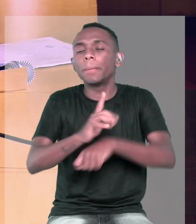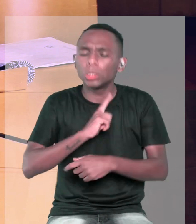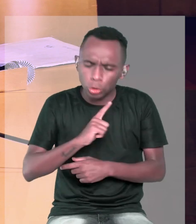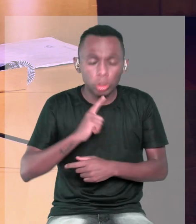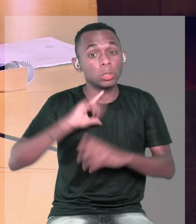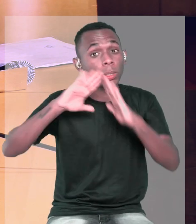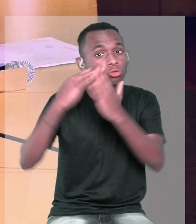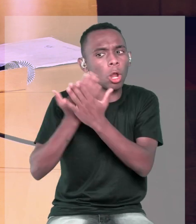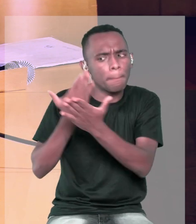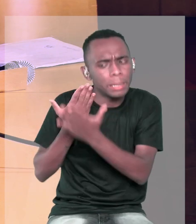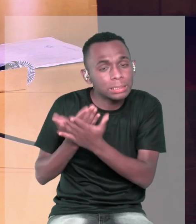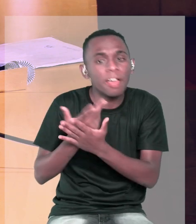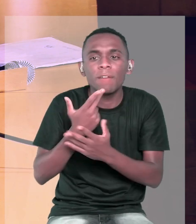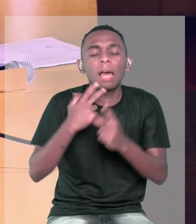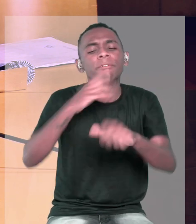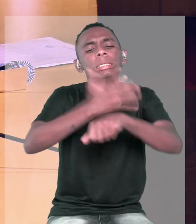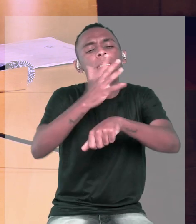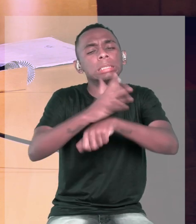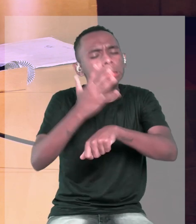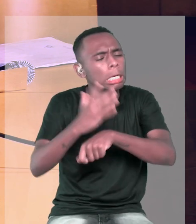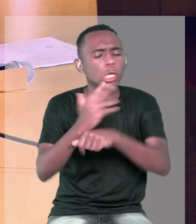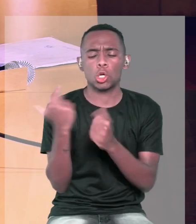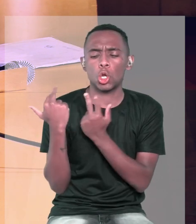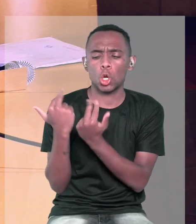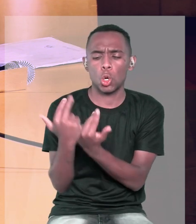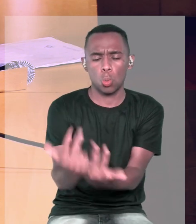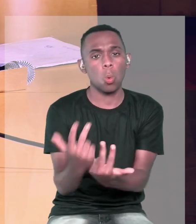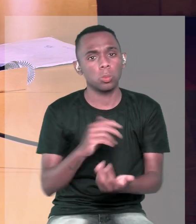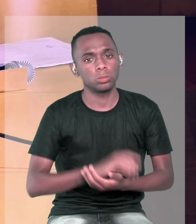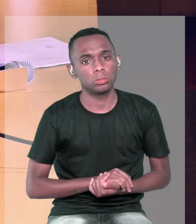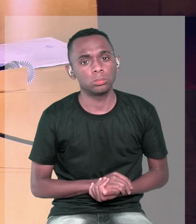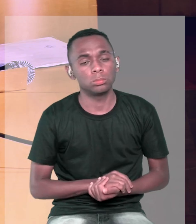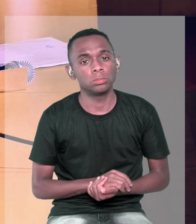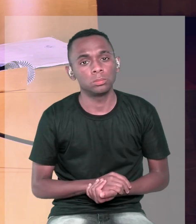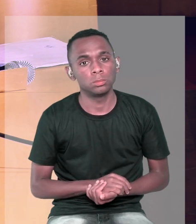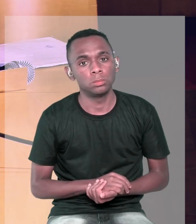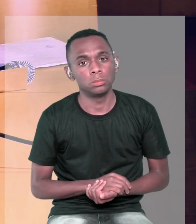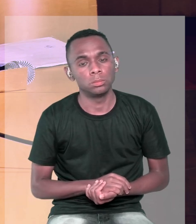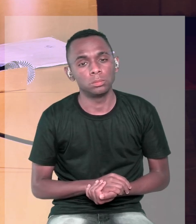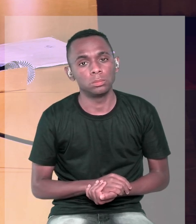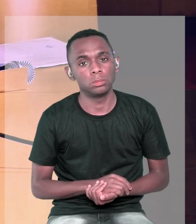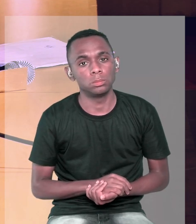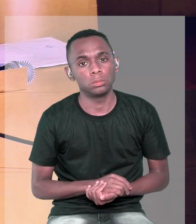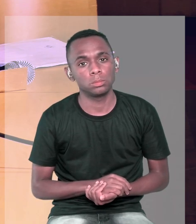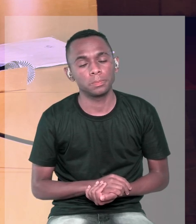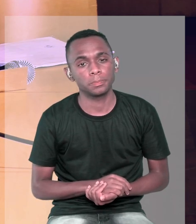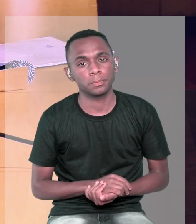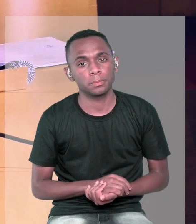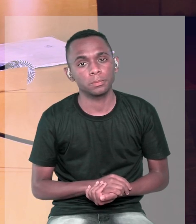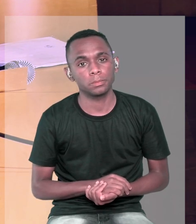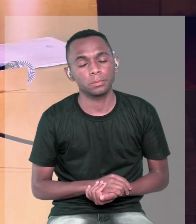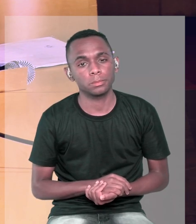Essas escolas tinham em comum falar de uma técnica. En disant la philosophie, c'est des techniques par lesquelles on s'approprie